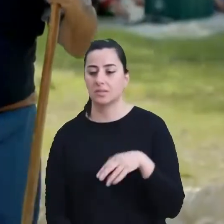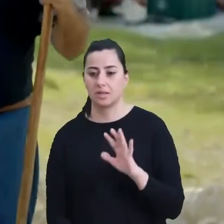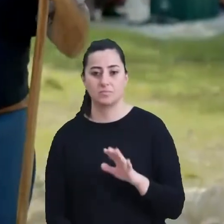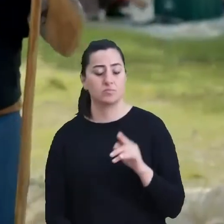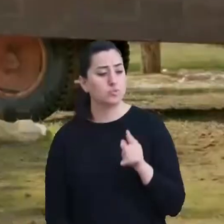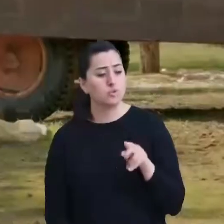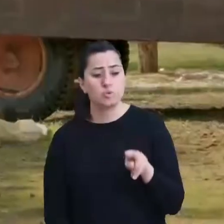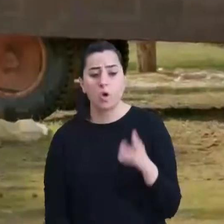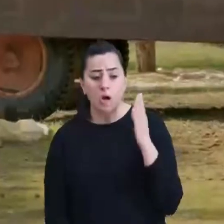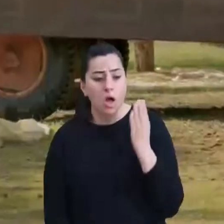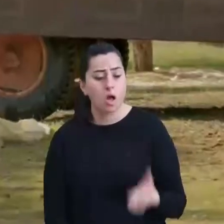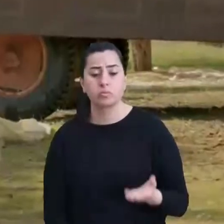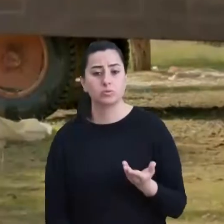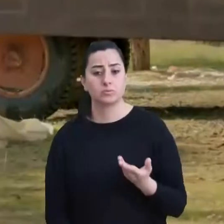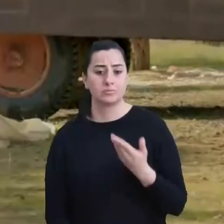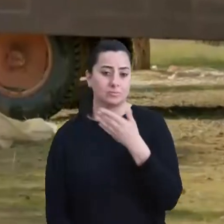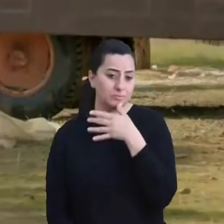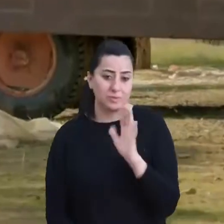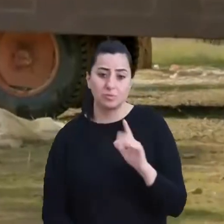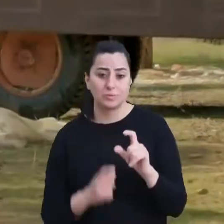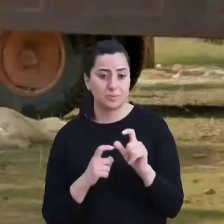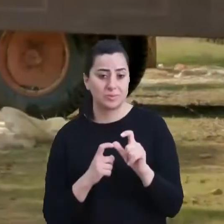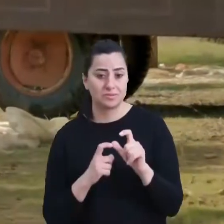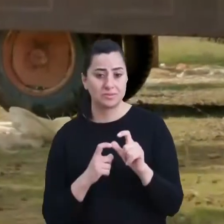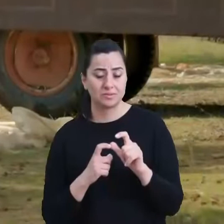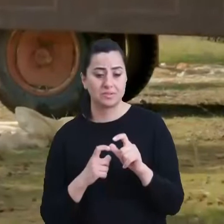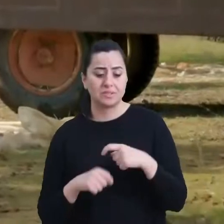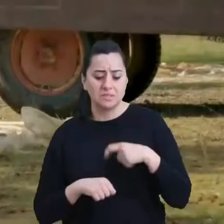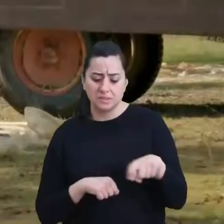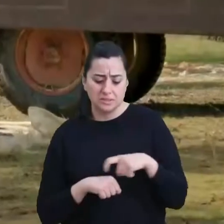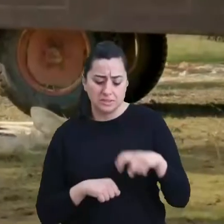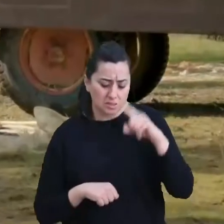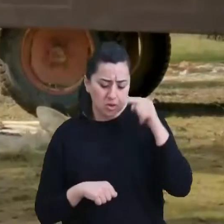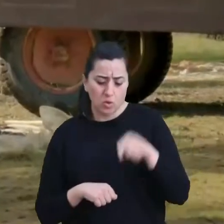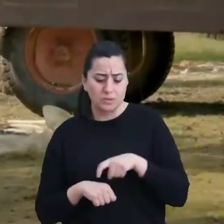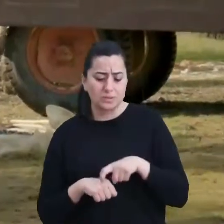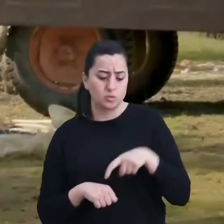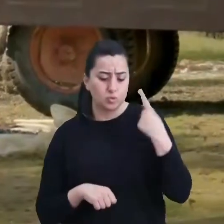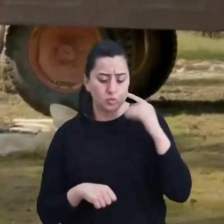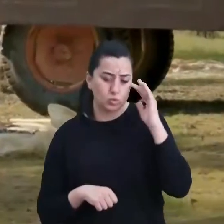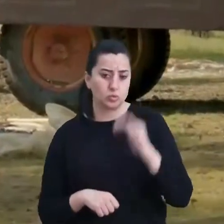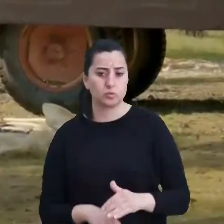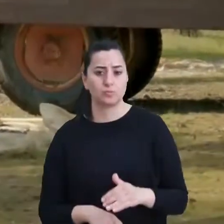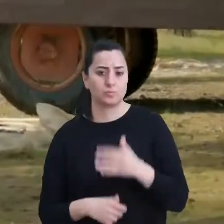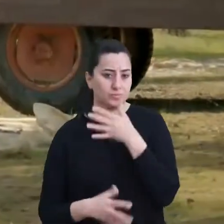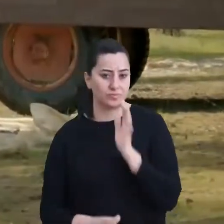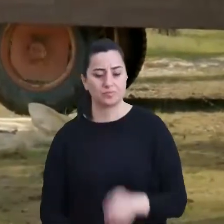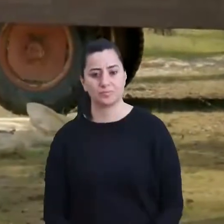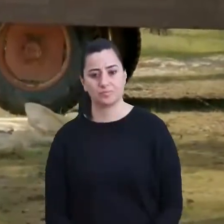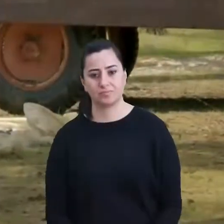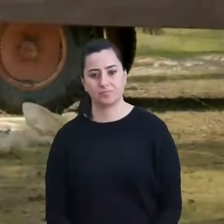eli belinde Naciye'nin yanında durdu. Bilmiyorum, gözü Sedef'te. Kızgındım sadece, öfkeliydim. Bilmiyorum.